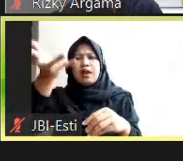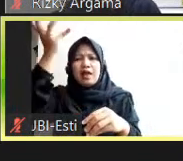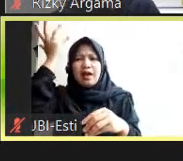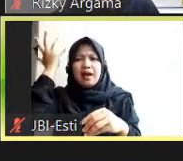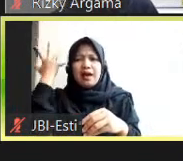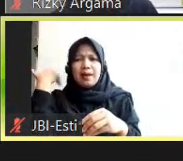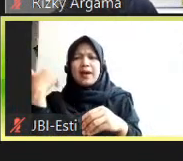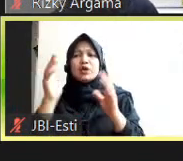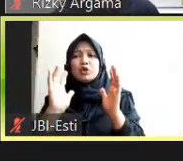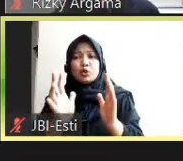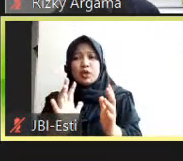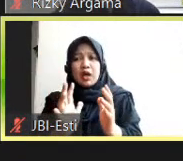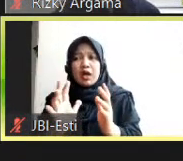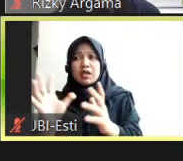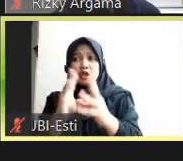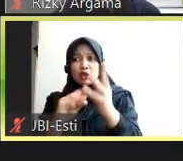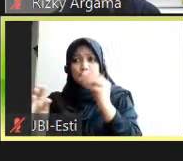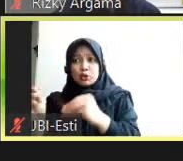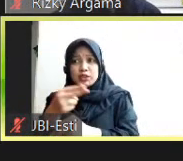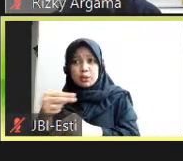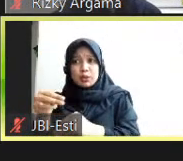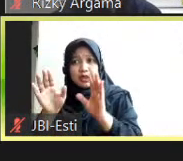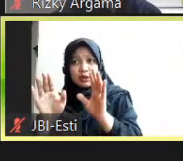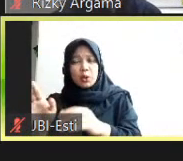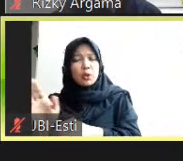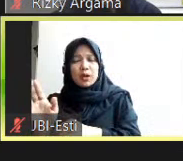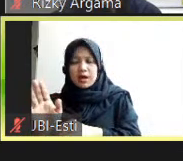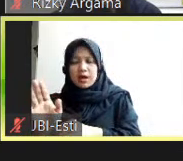Didiskusikan dan tidak hanya di Indonesia,